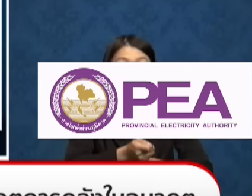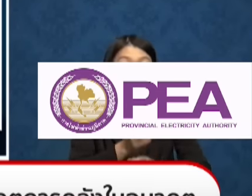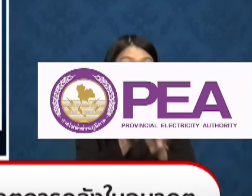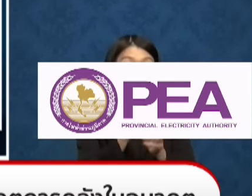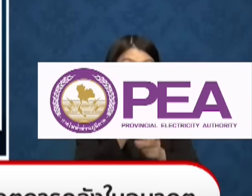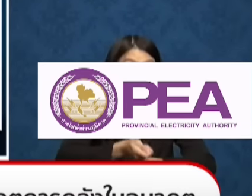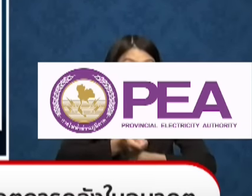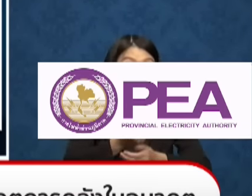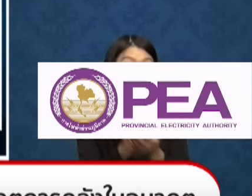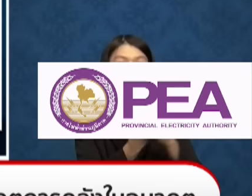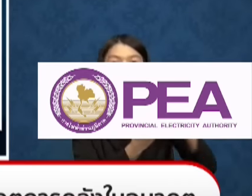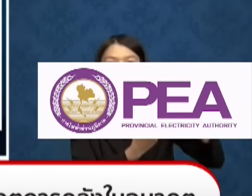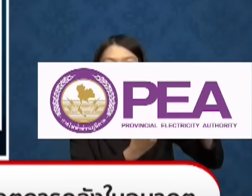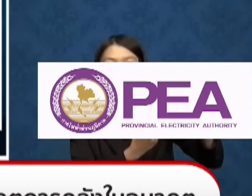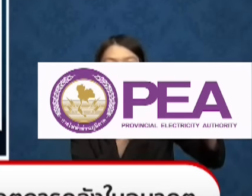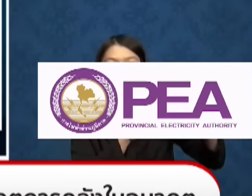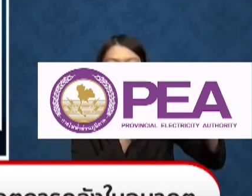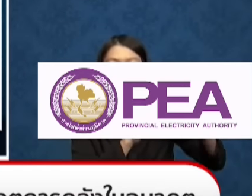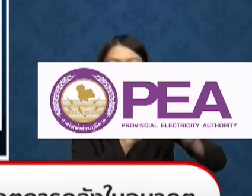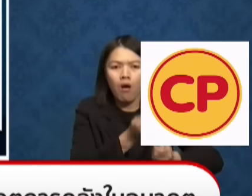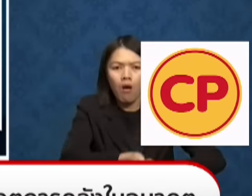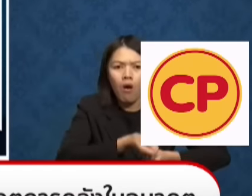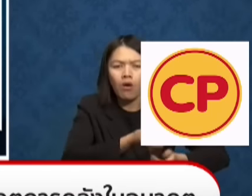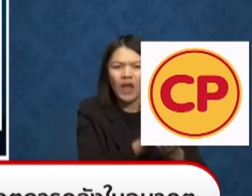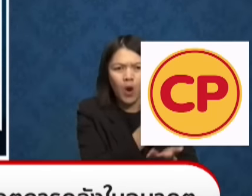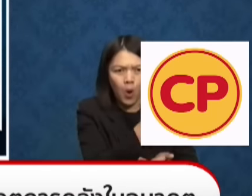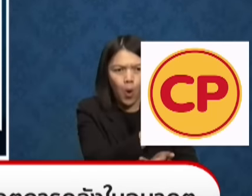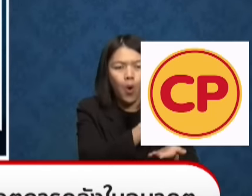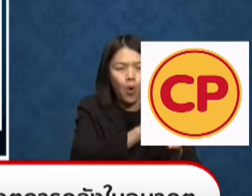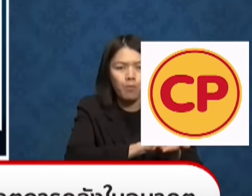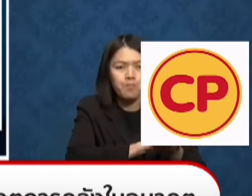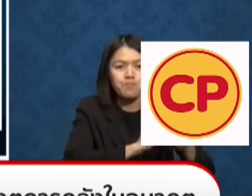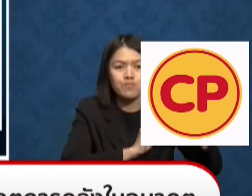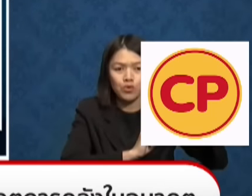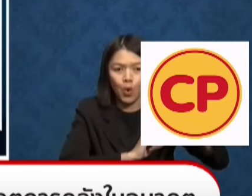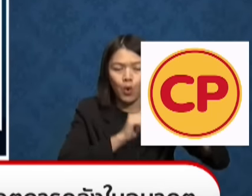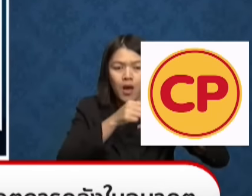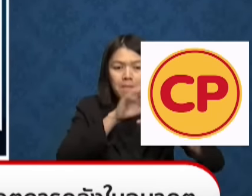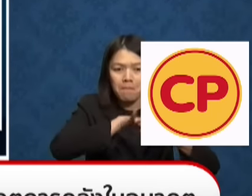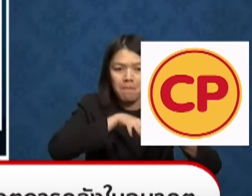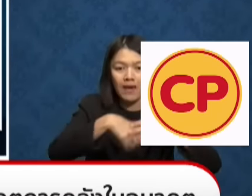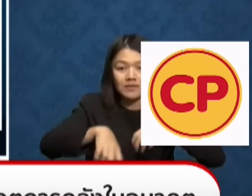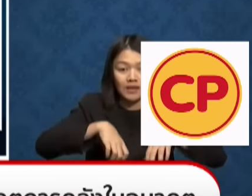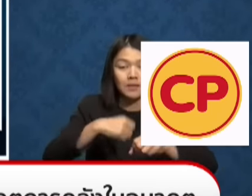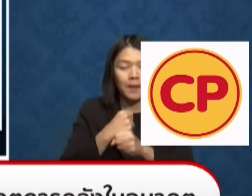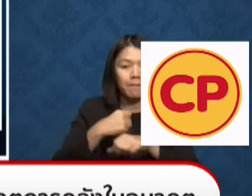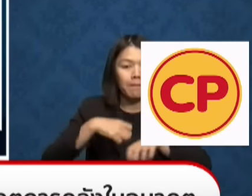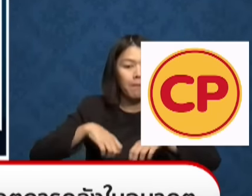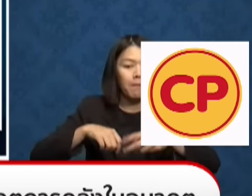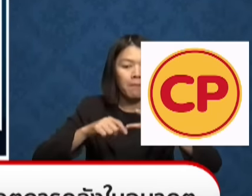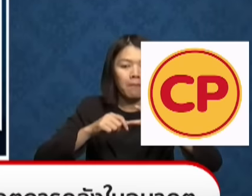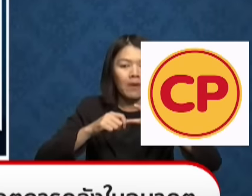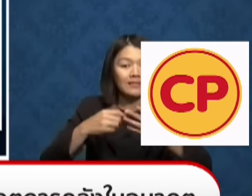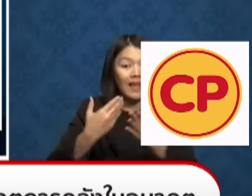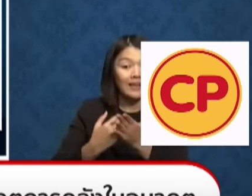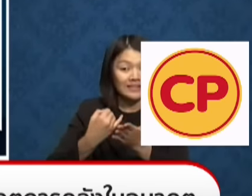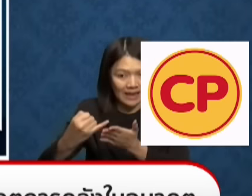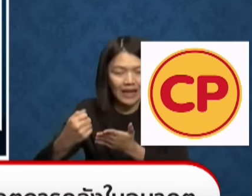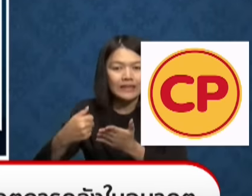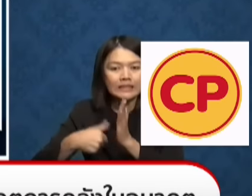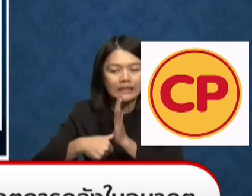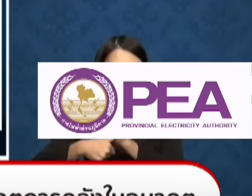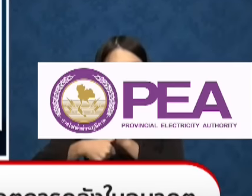ษภาคมปีนี้นะคะซึ่งคุณไหมนะคะ เรียกว่าจวกรัฐบาลคือชักดาบ5ธ